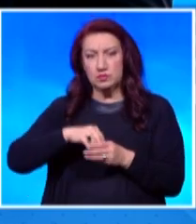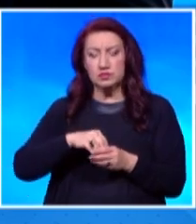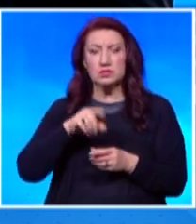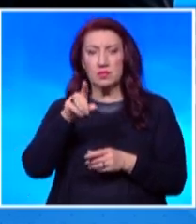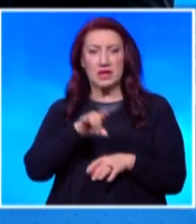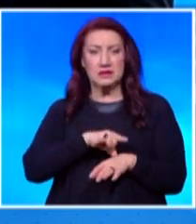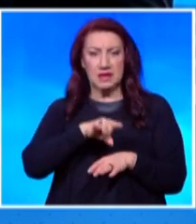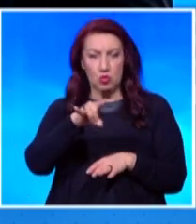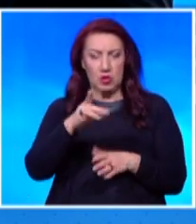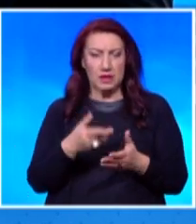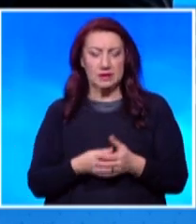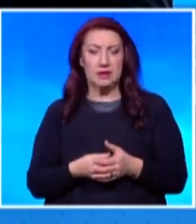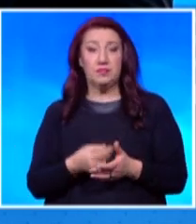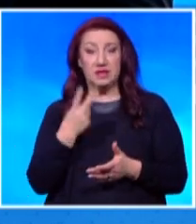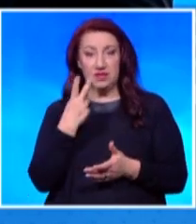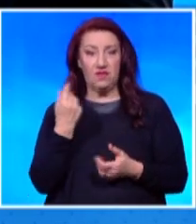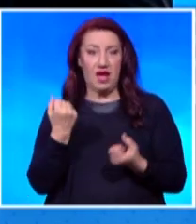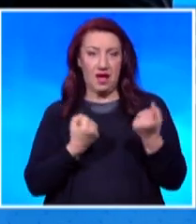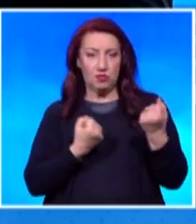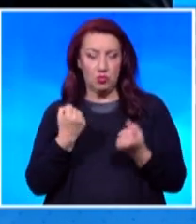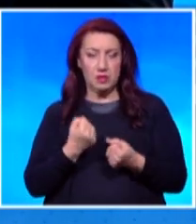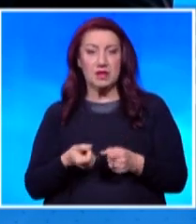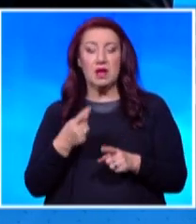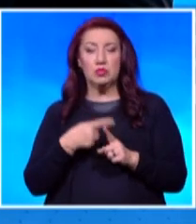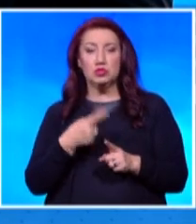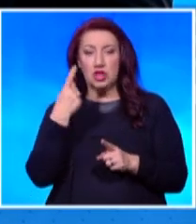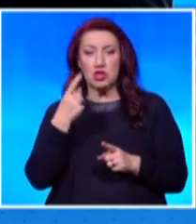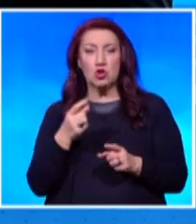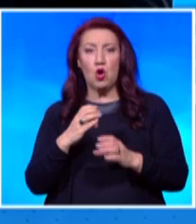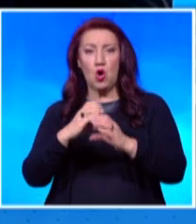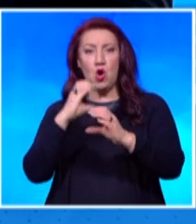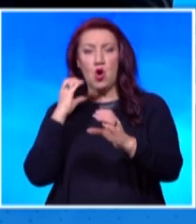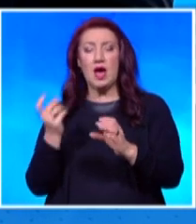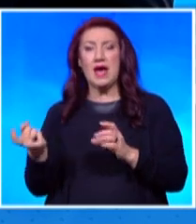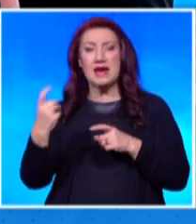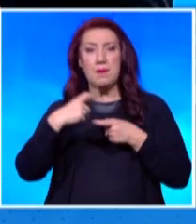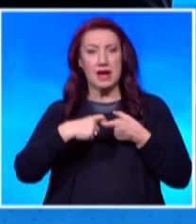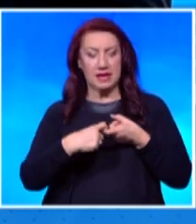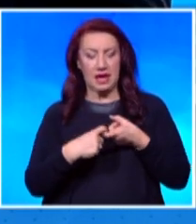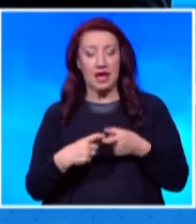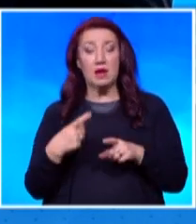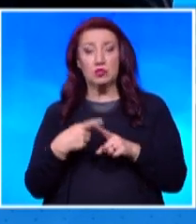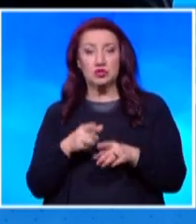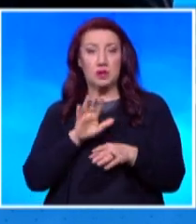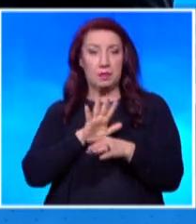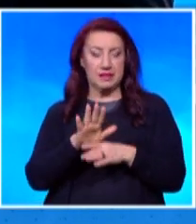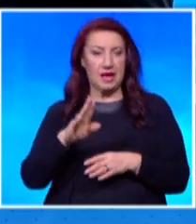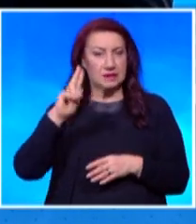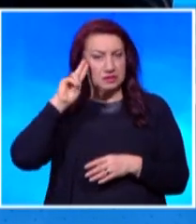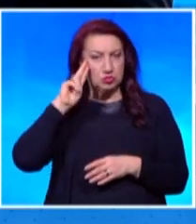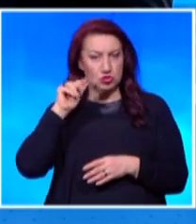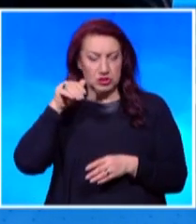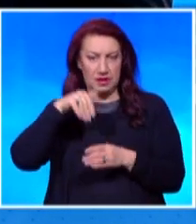Каква техника изпратихте? 2 автомобила и 1 ремарке, заедно с 15 служители на борда на самолетите. Вътре